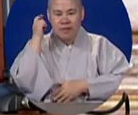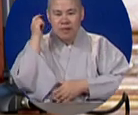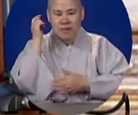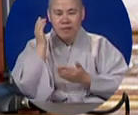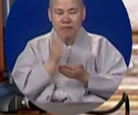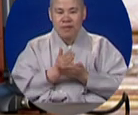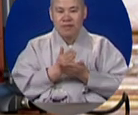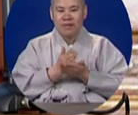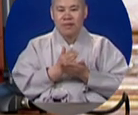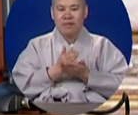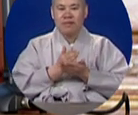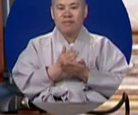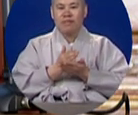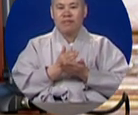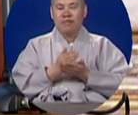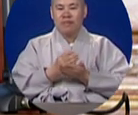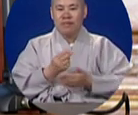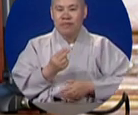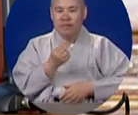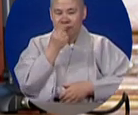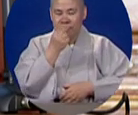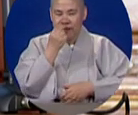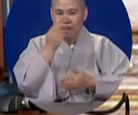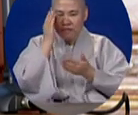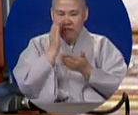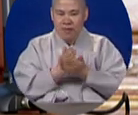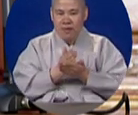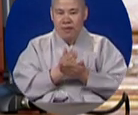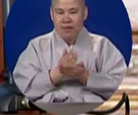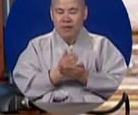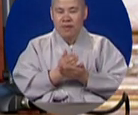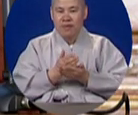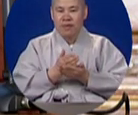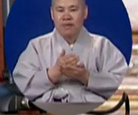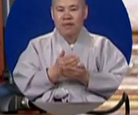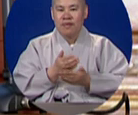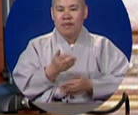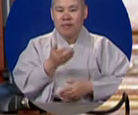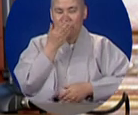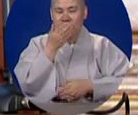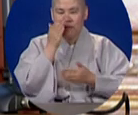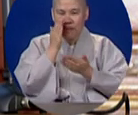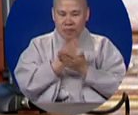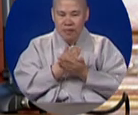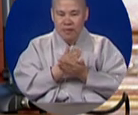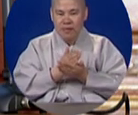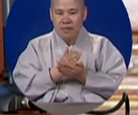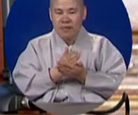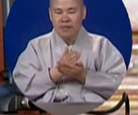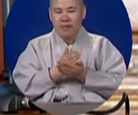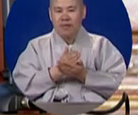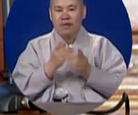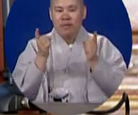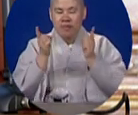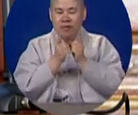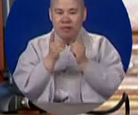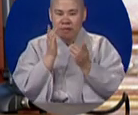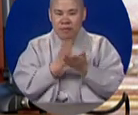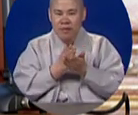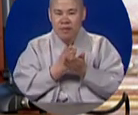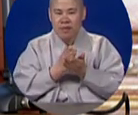말고 냄새 맡지도 말고 맛보지도 말고 접촉하지도 말고